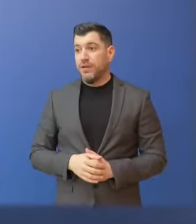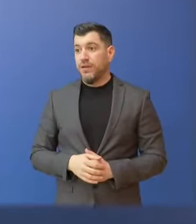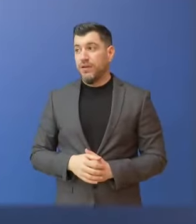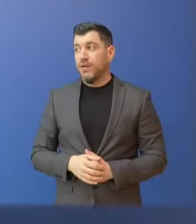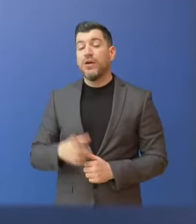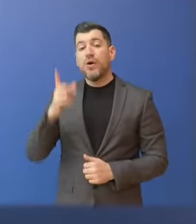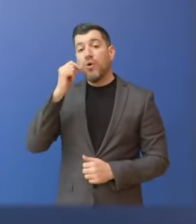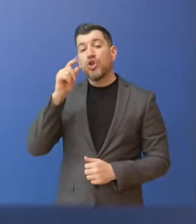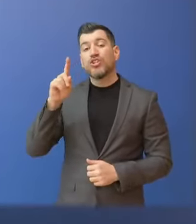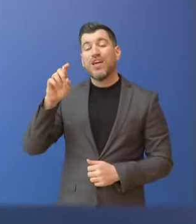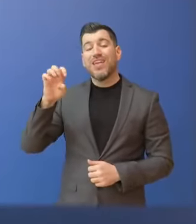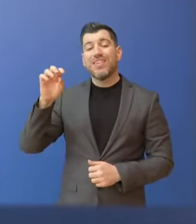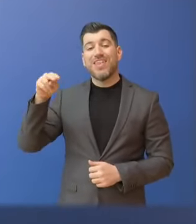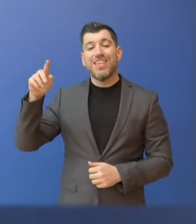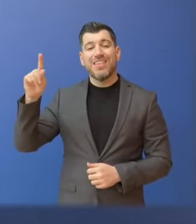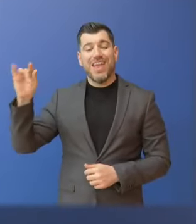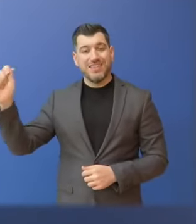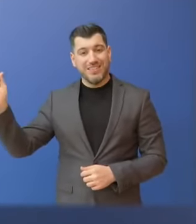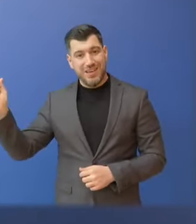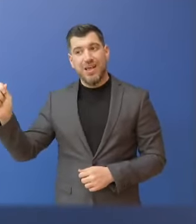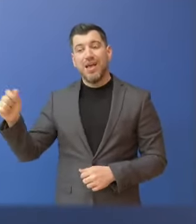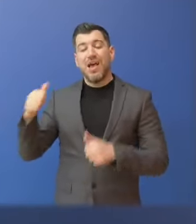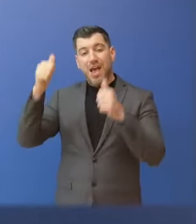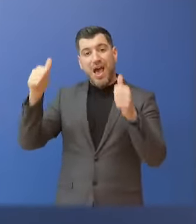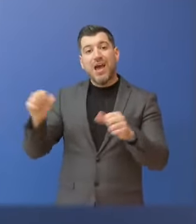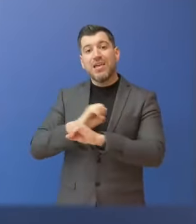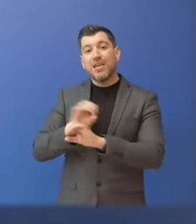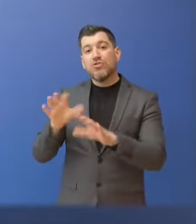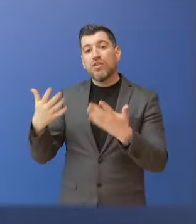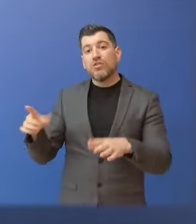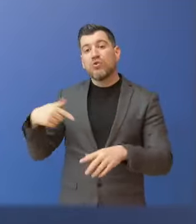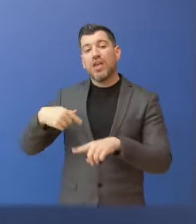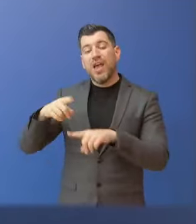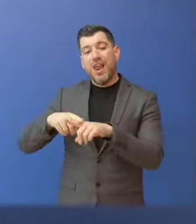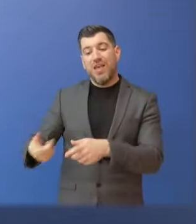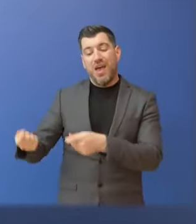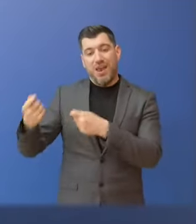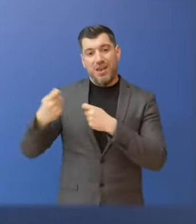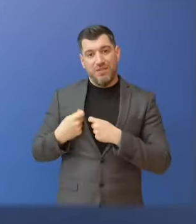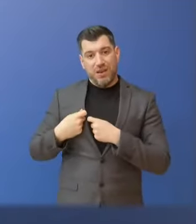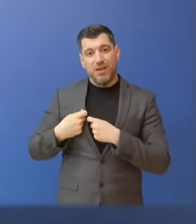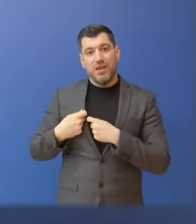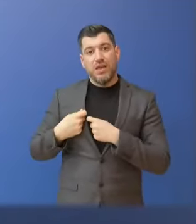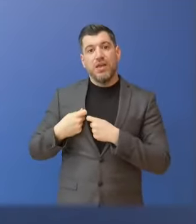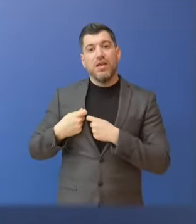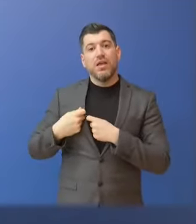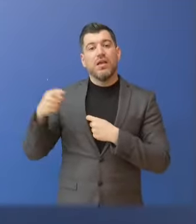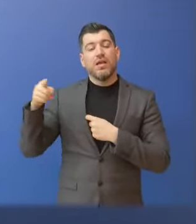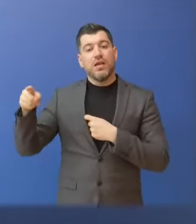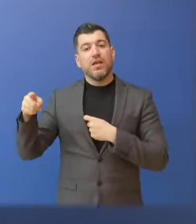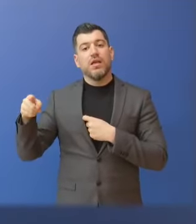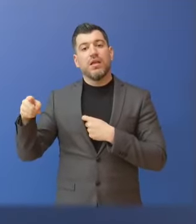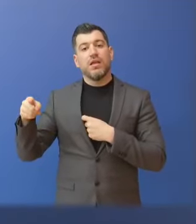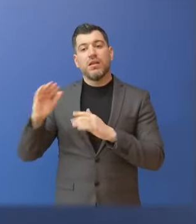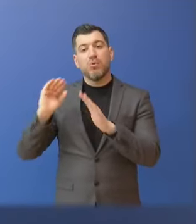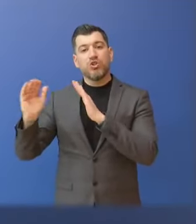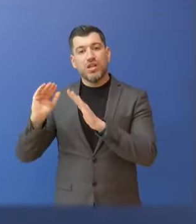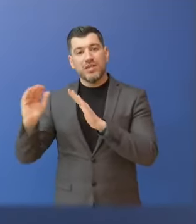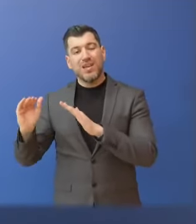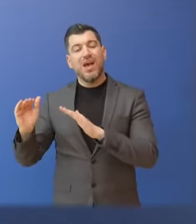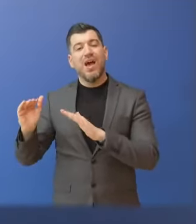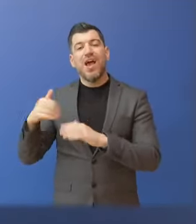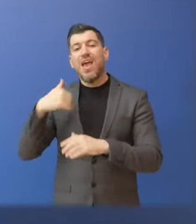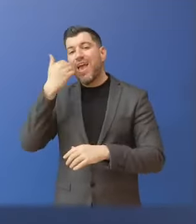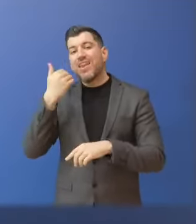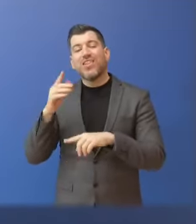δένδιας ανακοίνωσε χθές πως η ελλάδα αναλαμβάνει τη διοίκηση της ευρωπαϊκής επιχείρησης στην ερυθρά θάλασσα για την προστασία των πλοίων από τις επιθέσεις των χούθι είναι